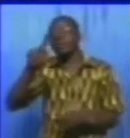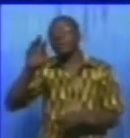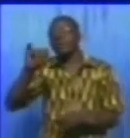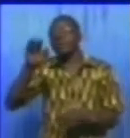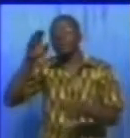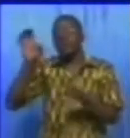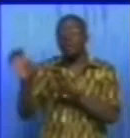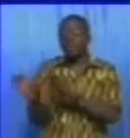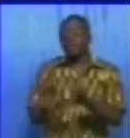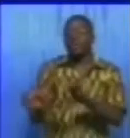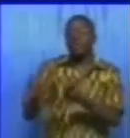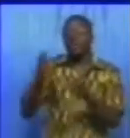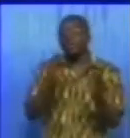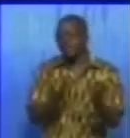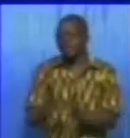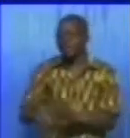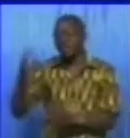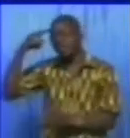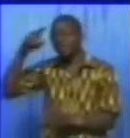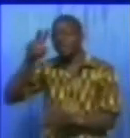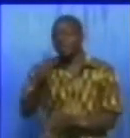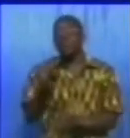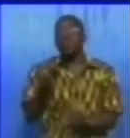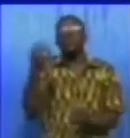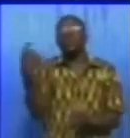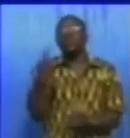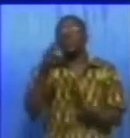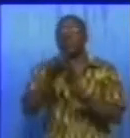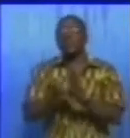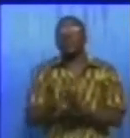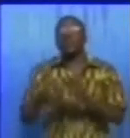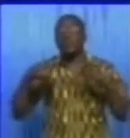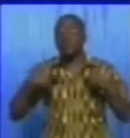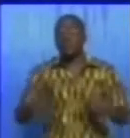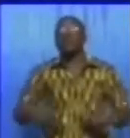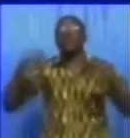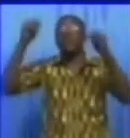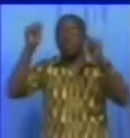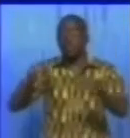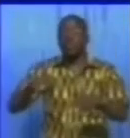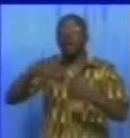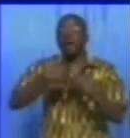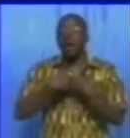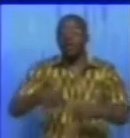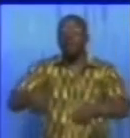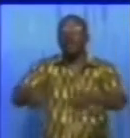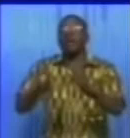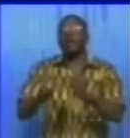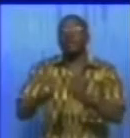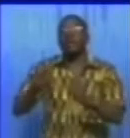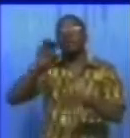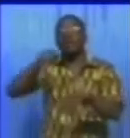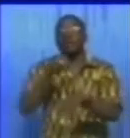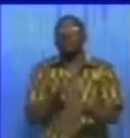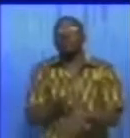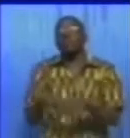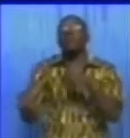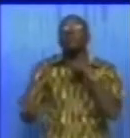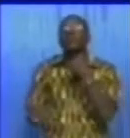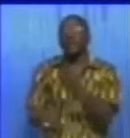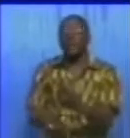que non seulement les habitants de la ville de Dori puissent avoir accès, et en ce moment nous pouvons garantir